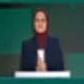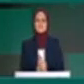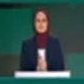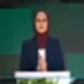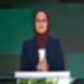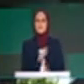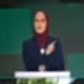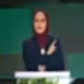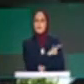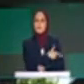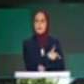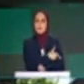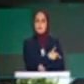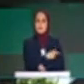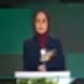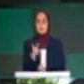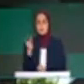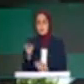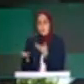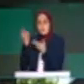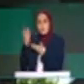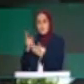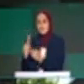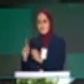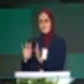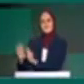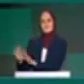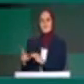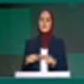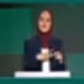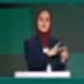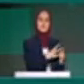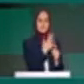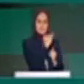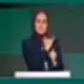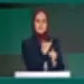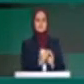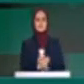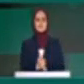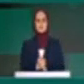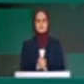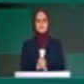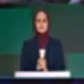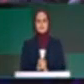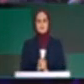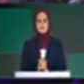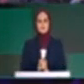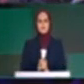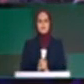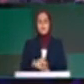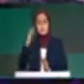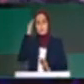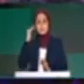عاملة ازاي، هل في سلع مش موجودة، في سلع ناقصة، كلنا لازم زي ما بقول كده كله يتحرك في